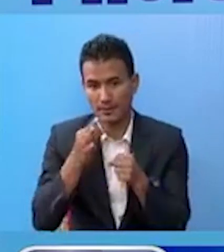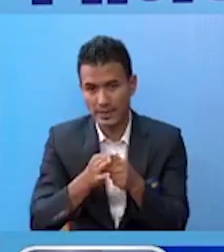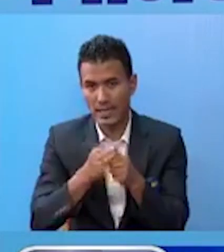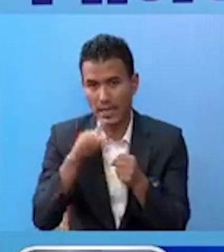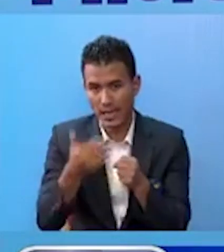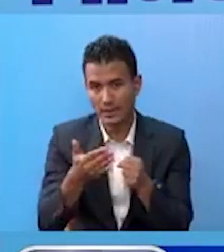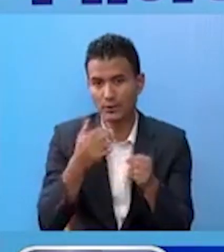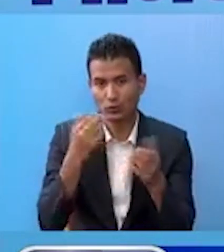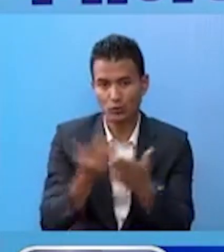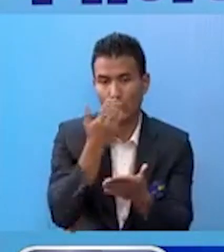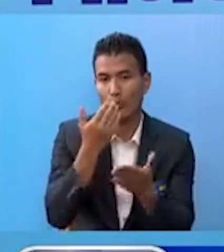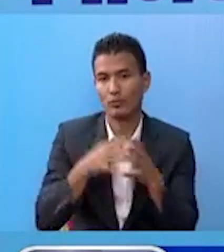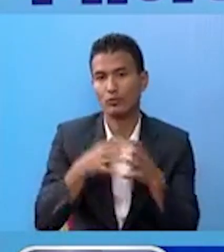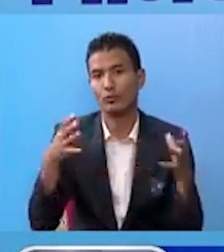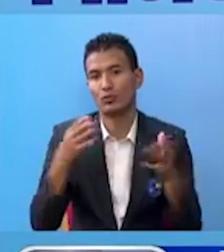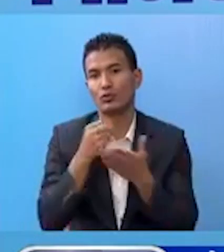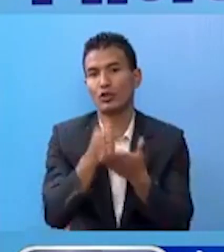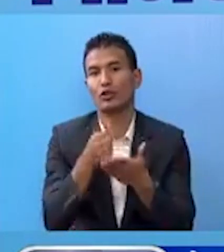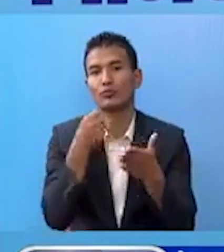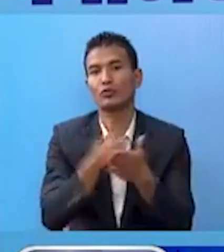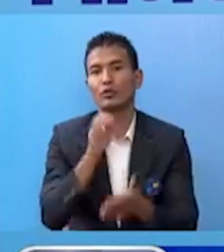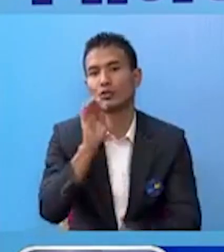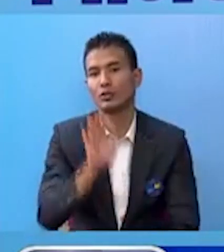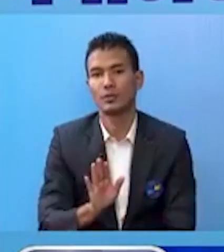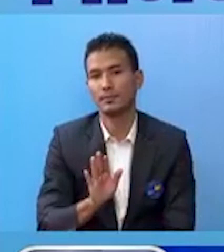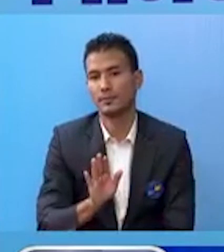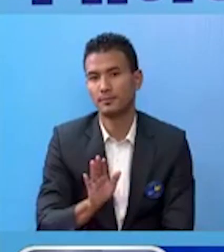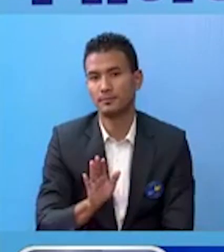व्यवसायलाई जोगाउन ठूलो सहयोग पुग्न सक्छ।